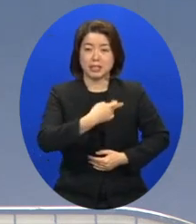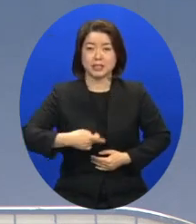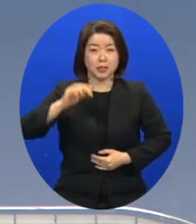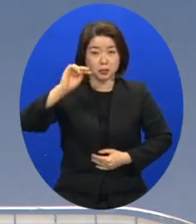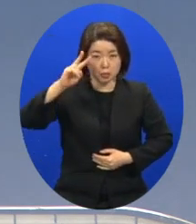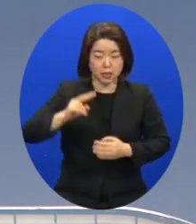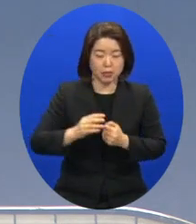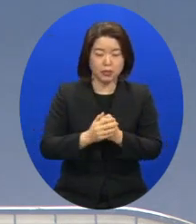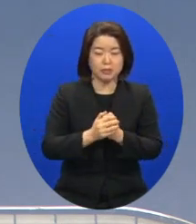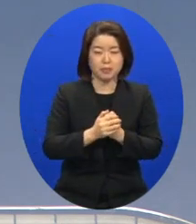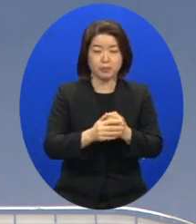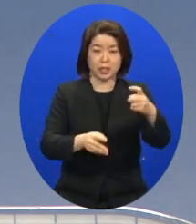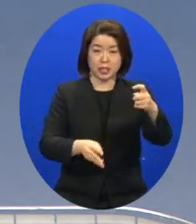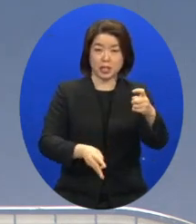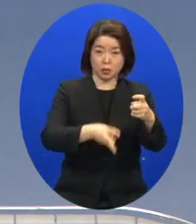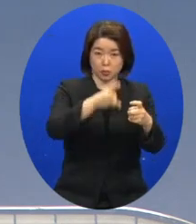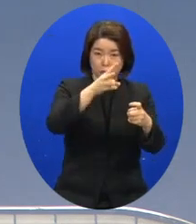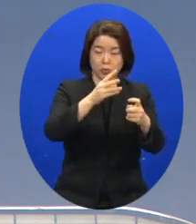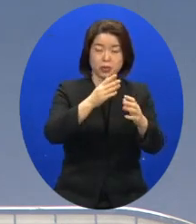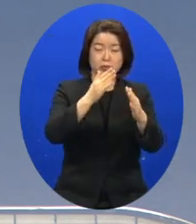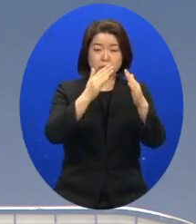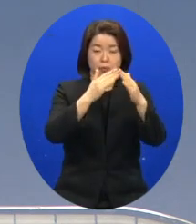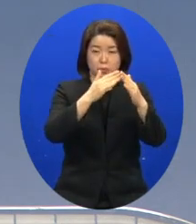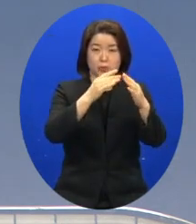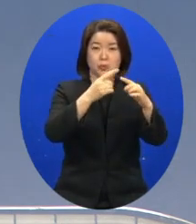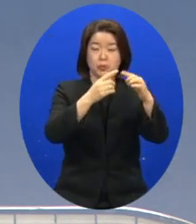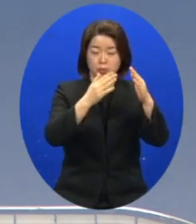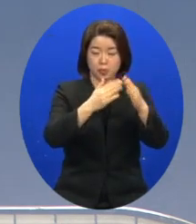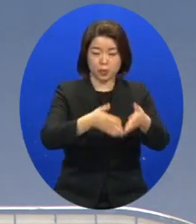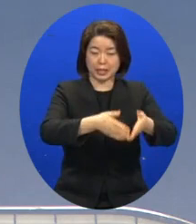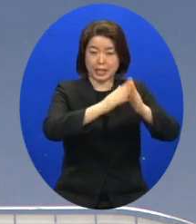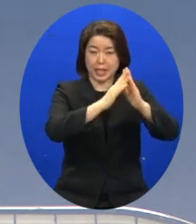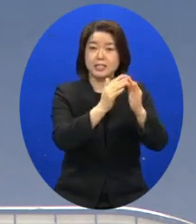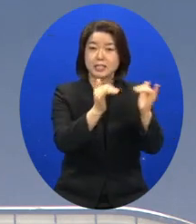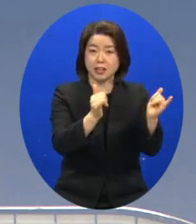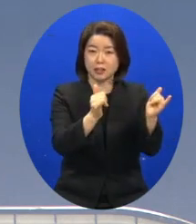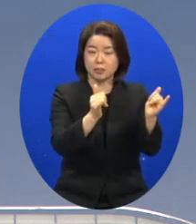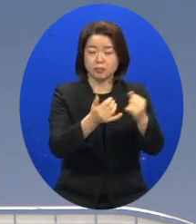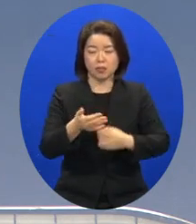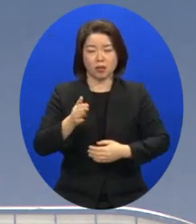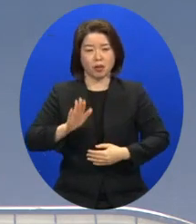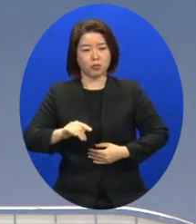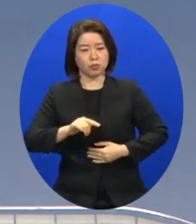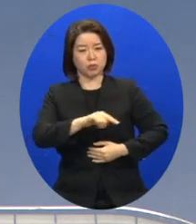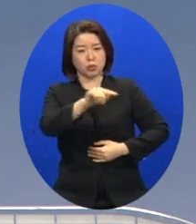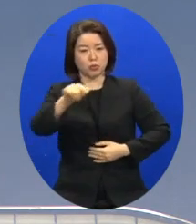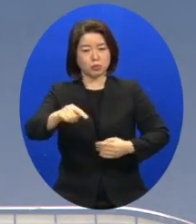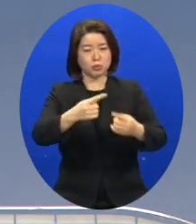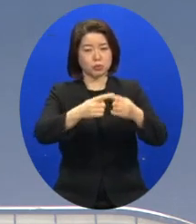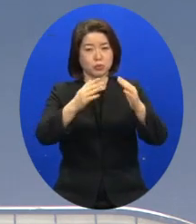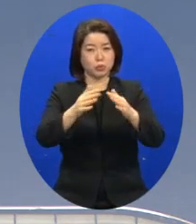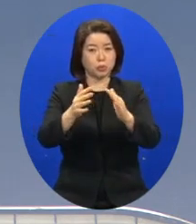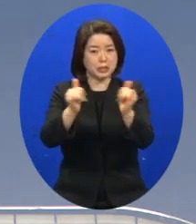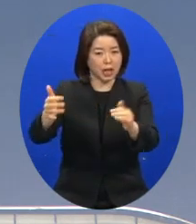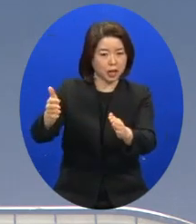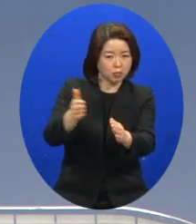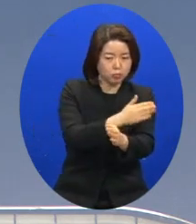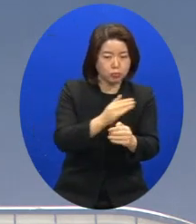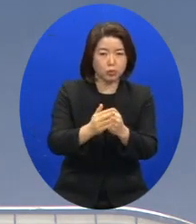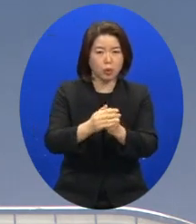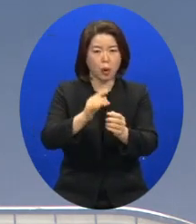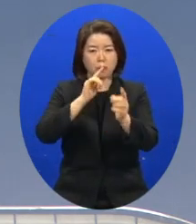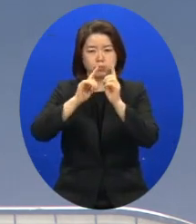고린도 교회를 개척을 한 사람입니다 그런데 고린도 교회의 교인 들로부터 말도 안되는